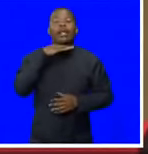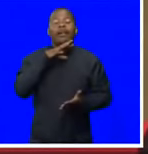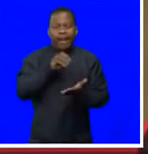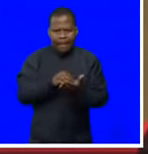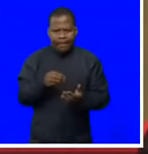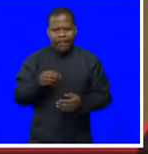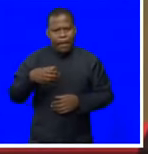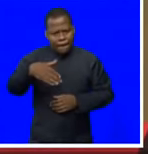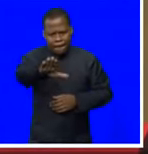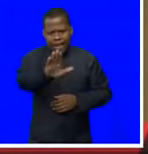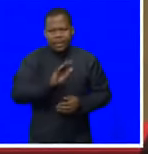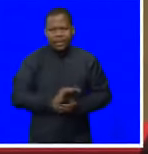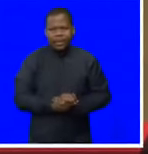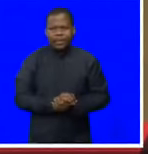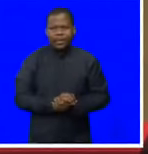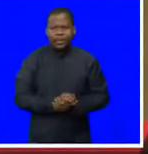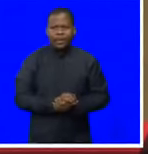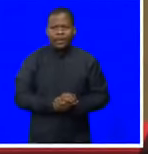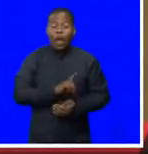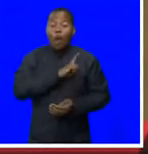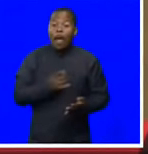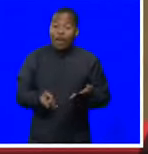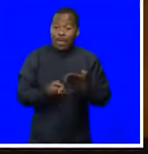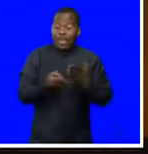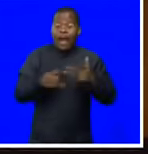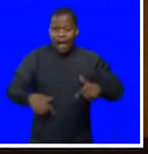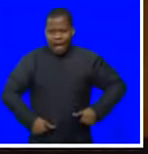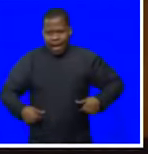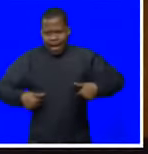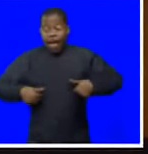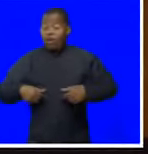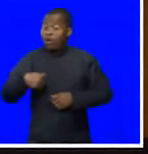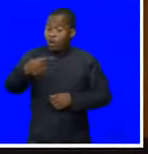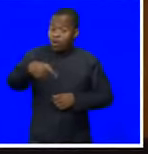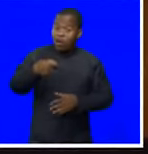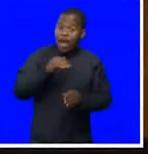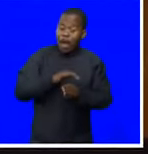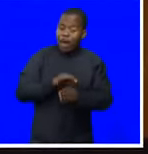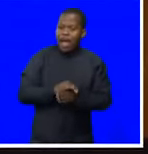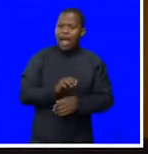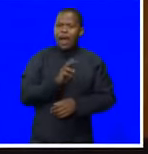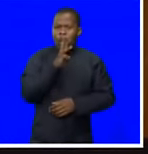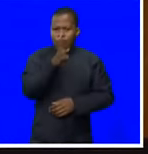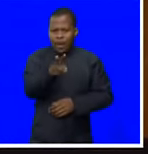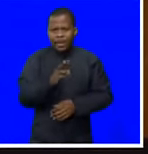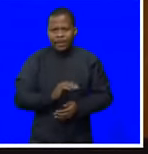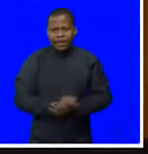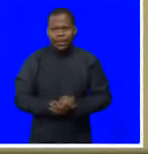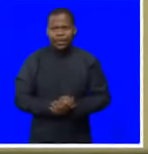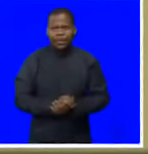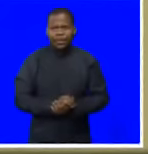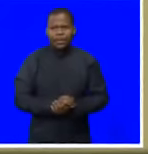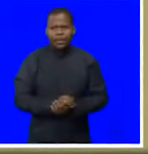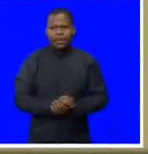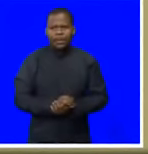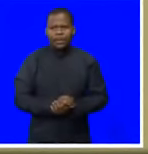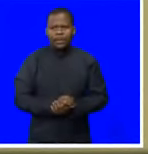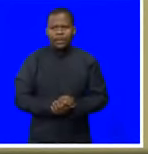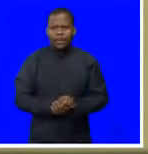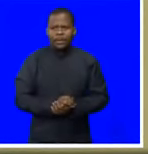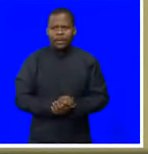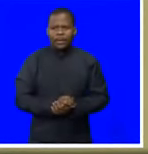kudla lokutawusenda ukuthi siphile kungabe mhlawumbe kakukalahleki konke. I-planning